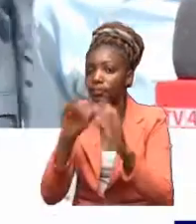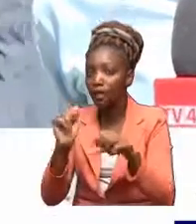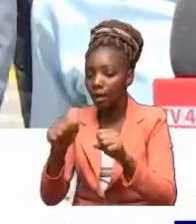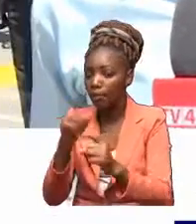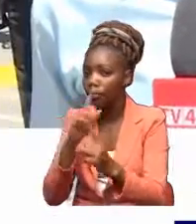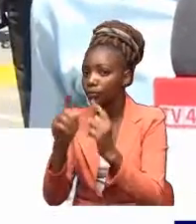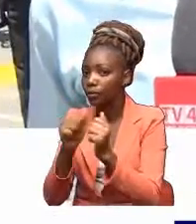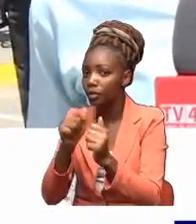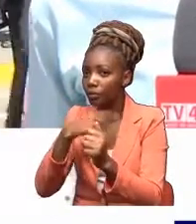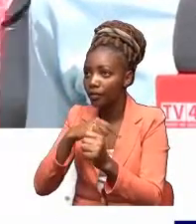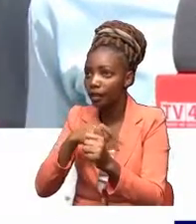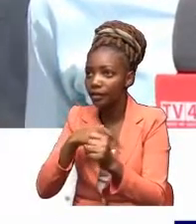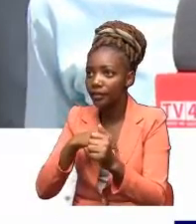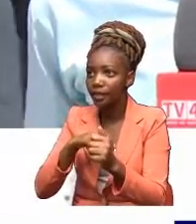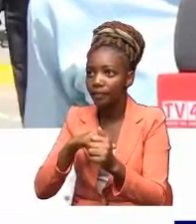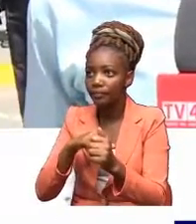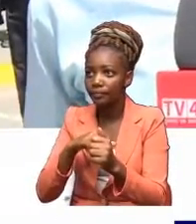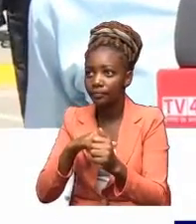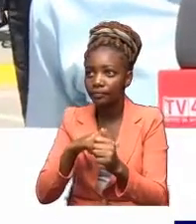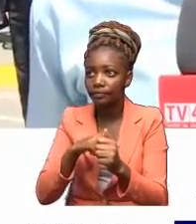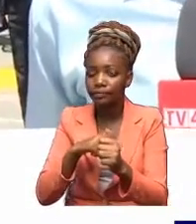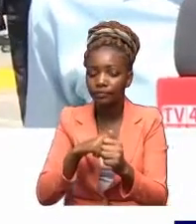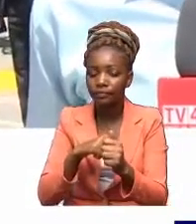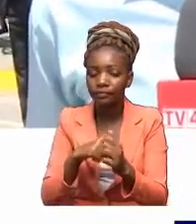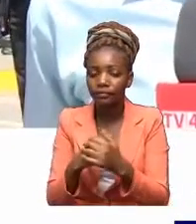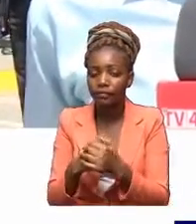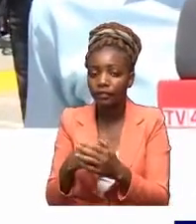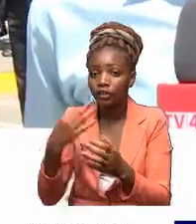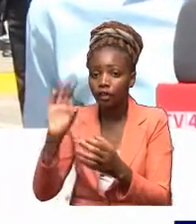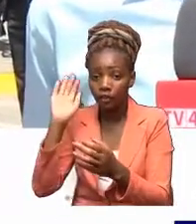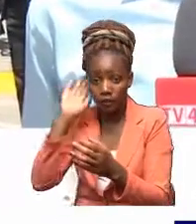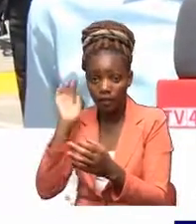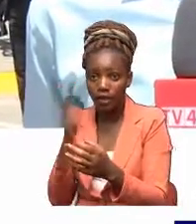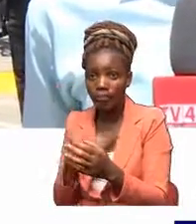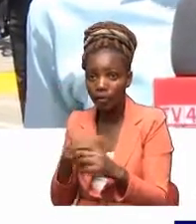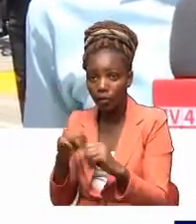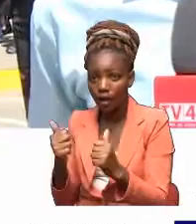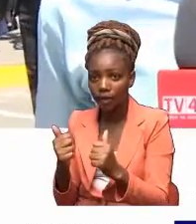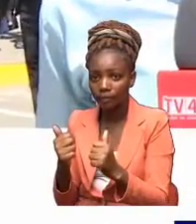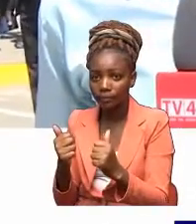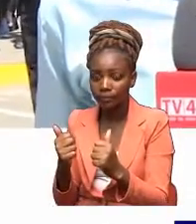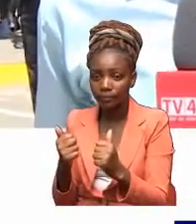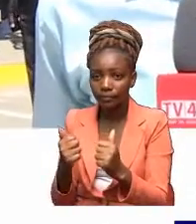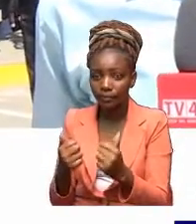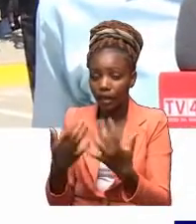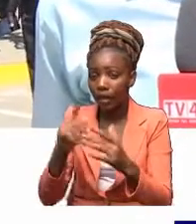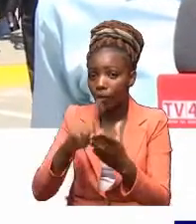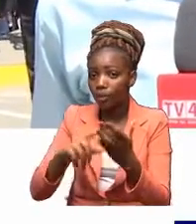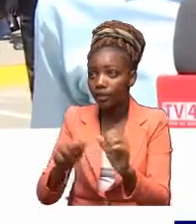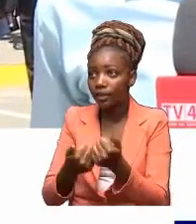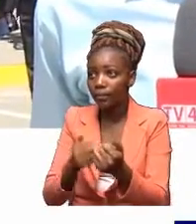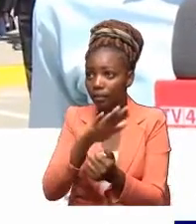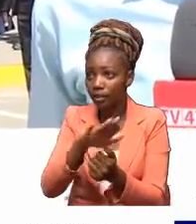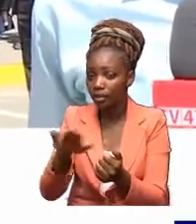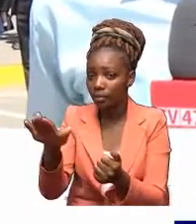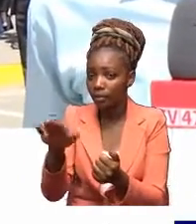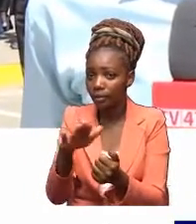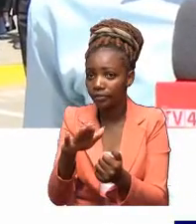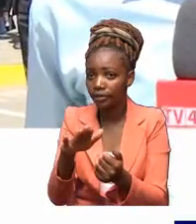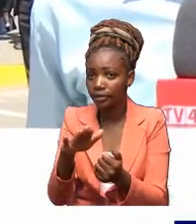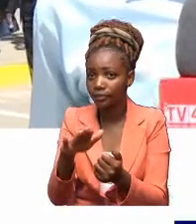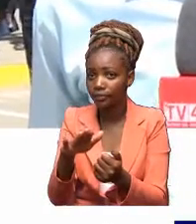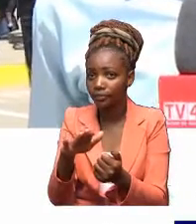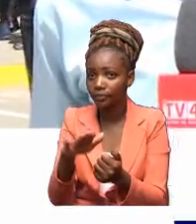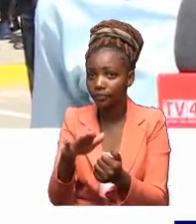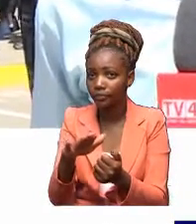Kuzungumza nasi muda wote sasa hivi. Iwapo unanipata Zablon Masharia, hadi sasa hivi hali iko vipi katika majengo ya bunge? Je, idadi